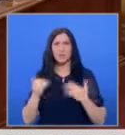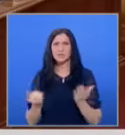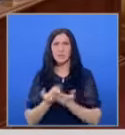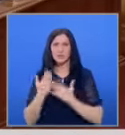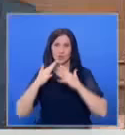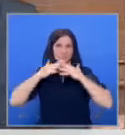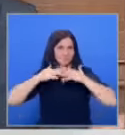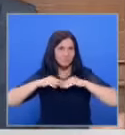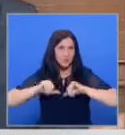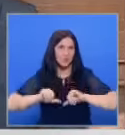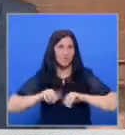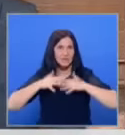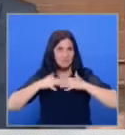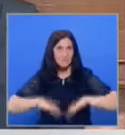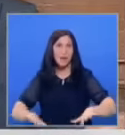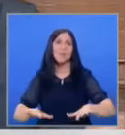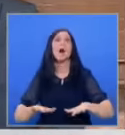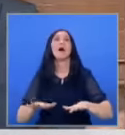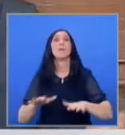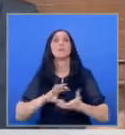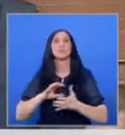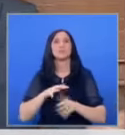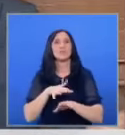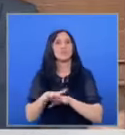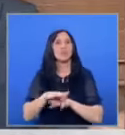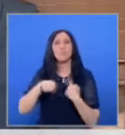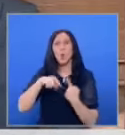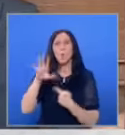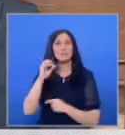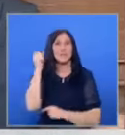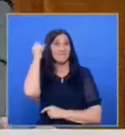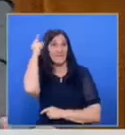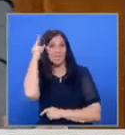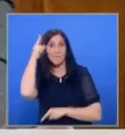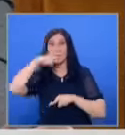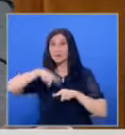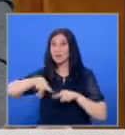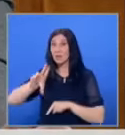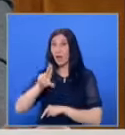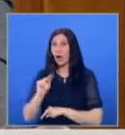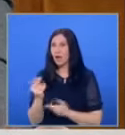разпада политическата система. Около 50 висши магистрата, казват,